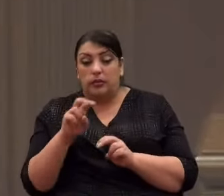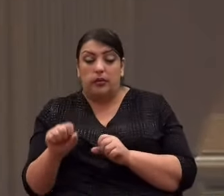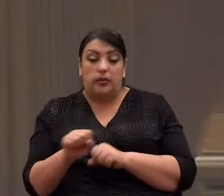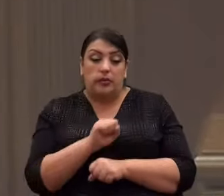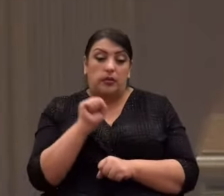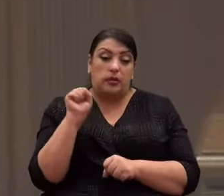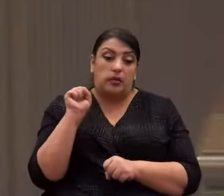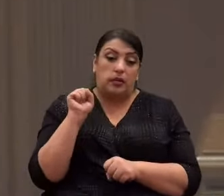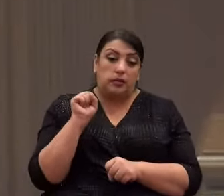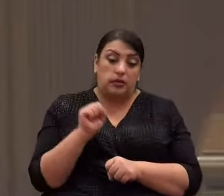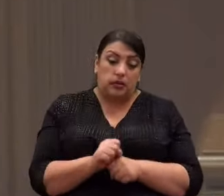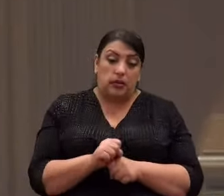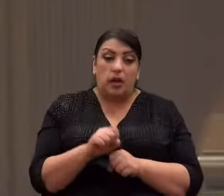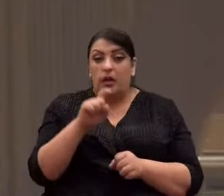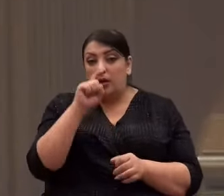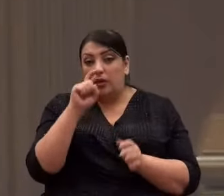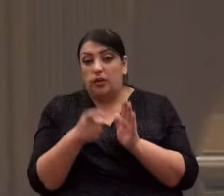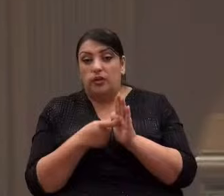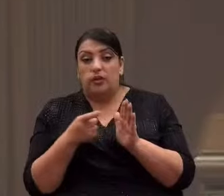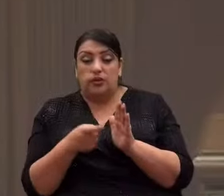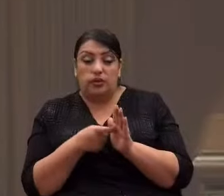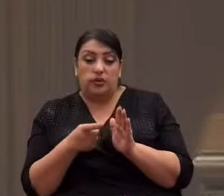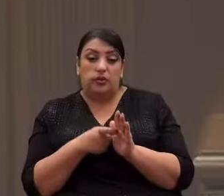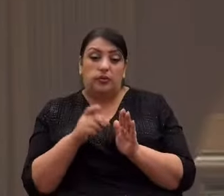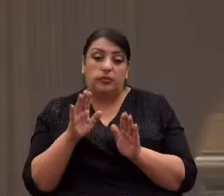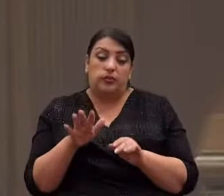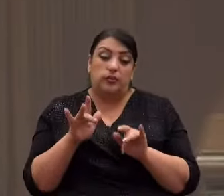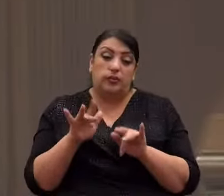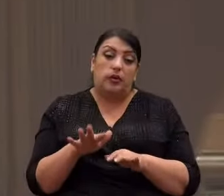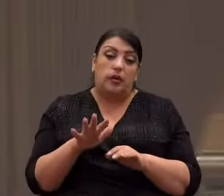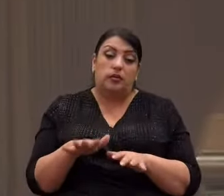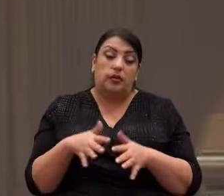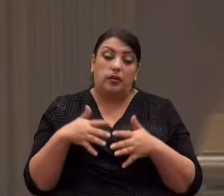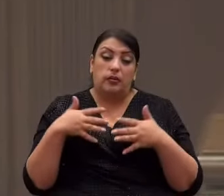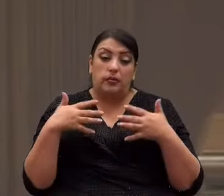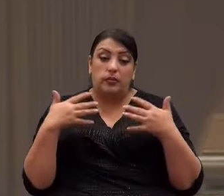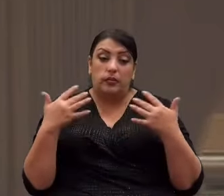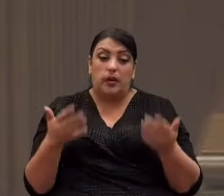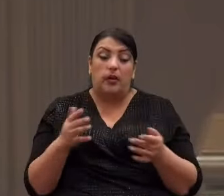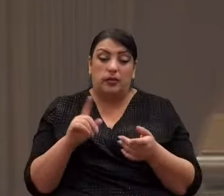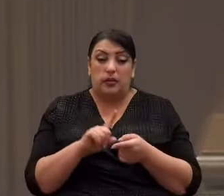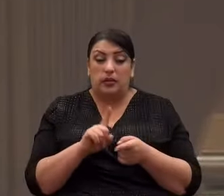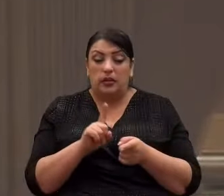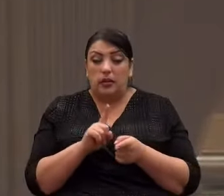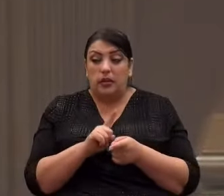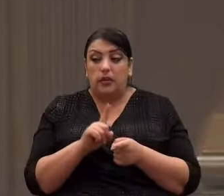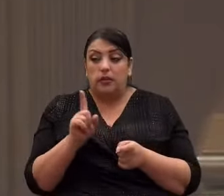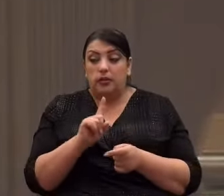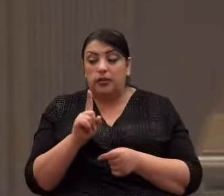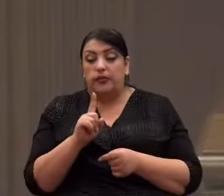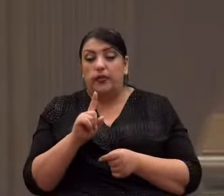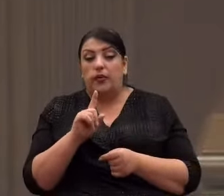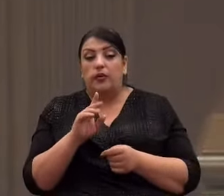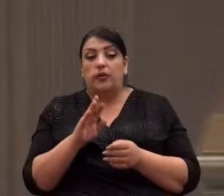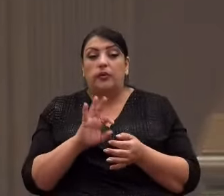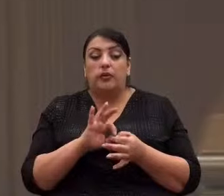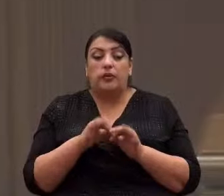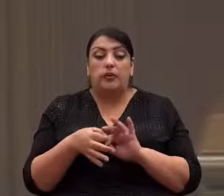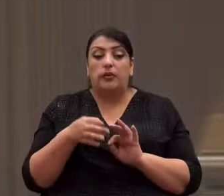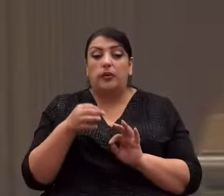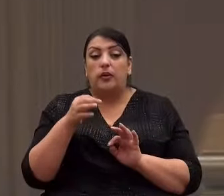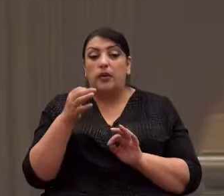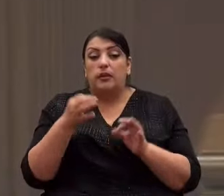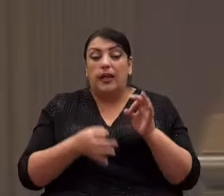դադարեցնելու մասին, քննիչի կողմից կատարվում է այն նույն ծավալի քննությունը, ինչը որ վարույթը մեղադրական եզրակացությամբ